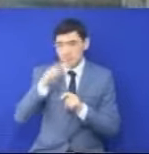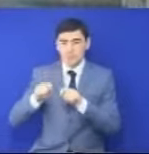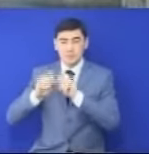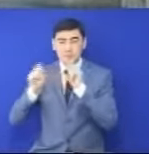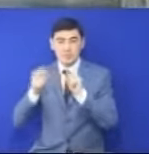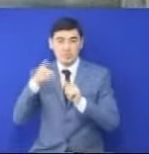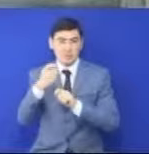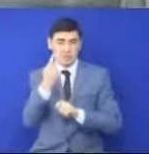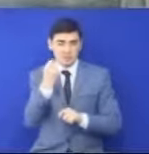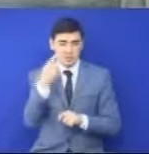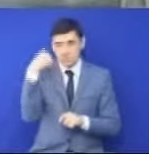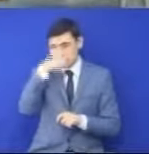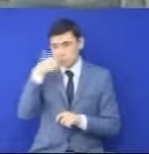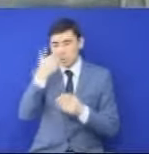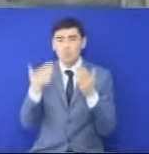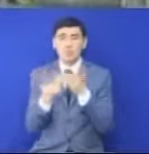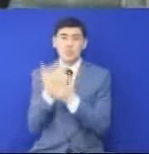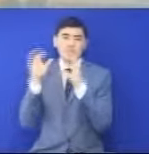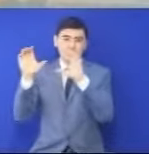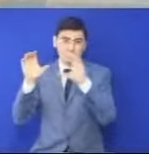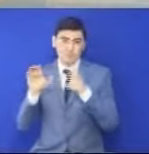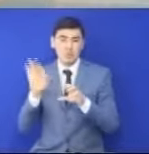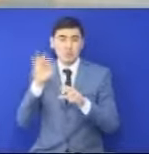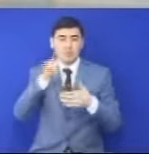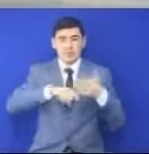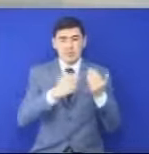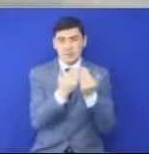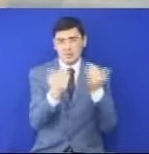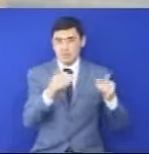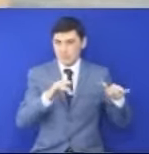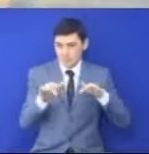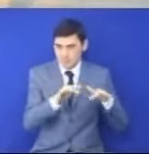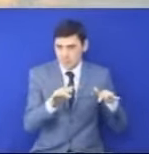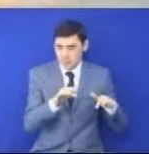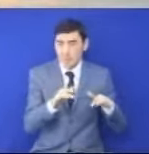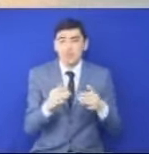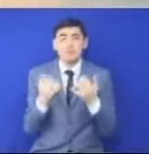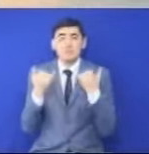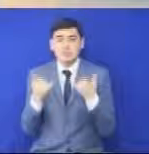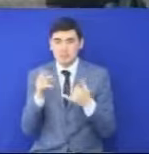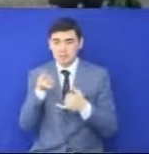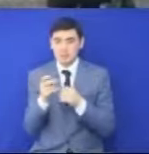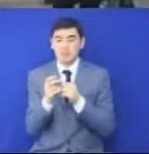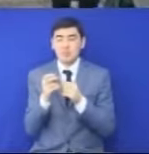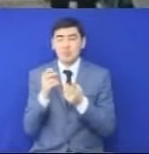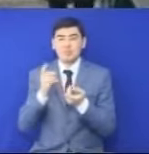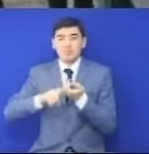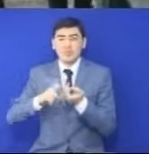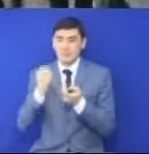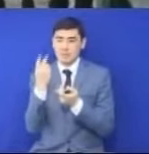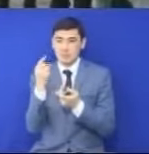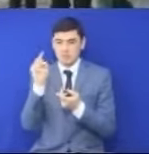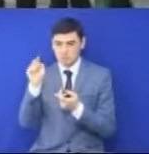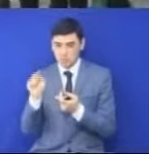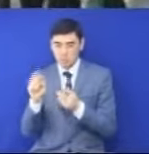В 2011 был принят новый закон о религиозной деятельности и религиозных объединениях. И вот теперь в 12 законодательных актах